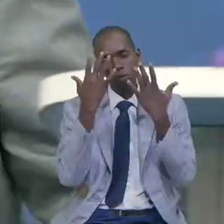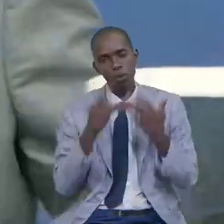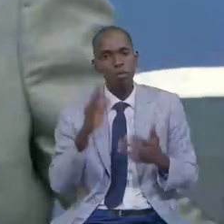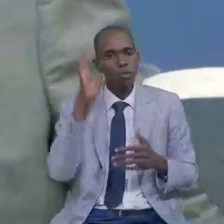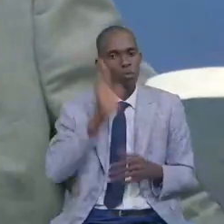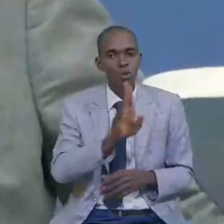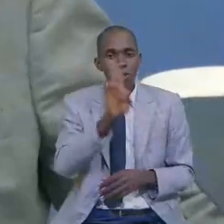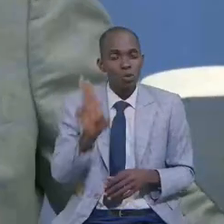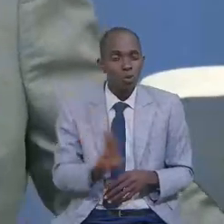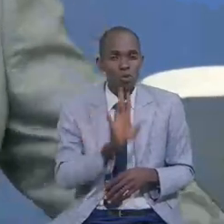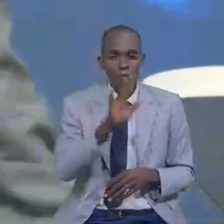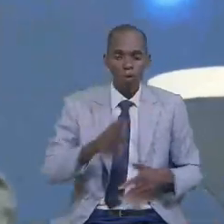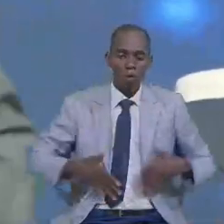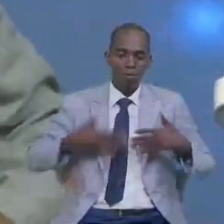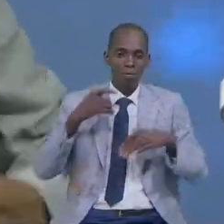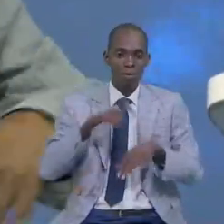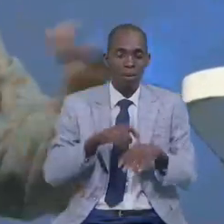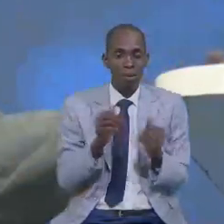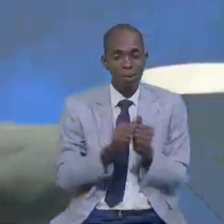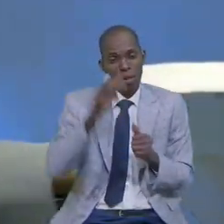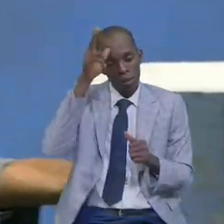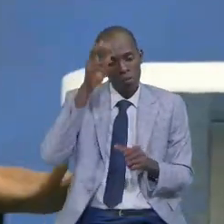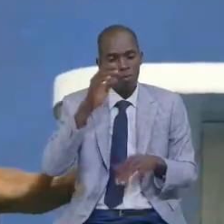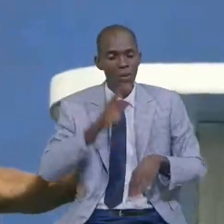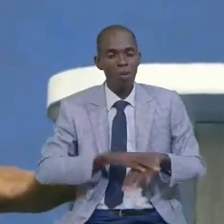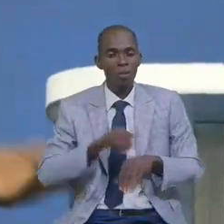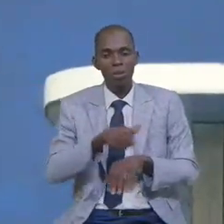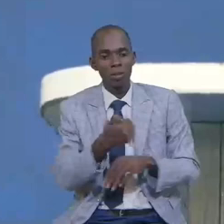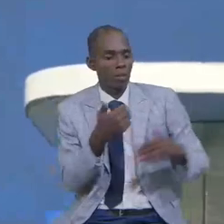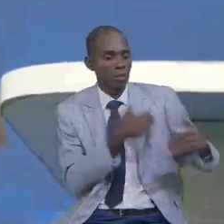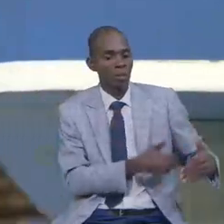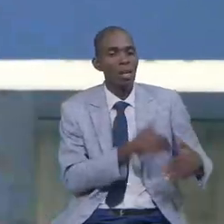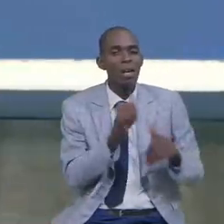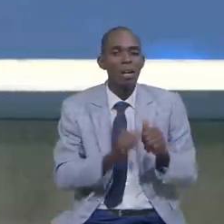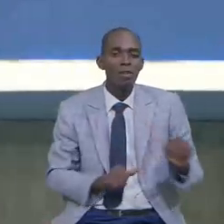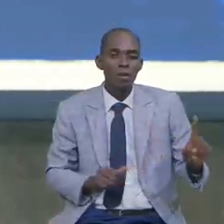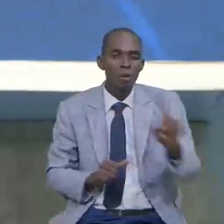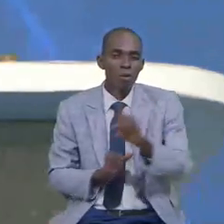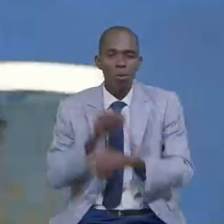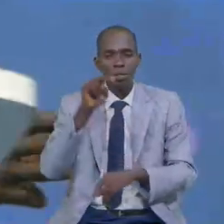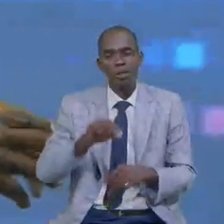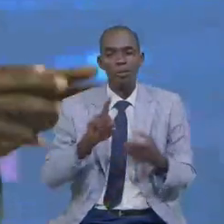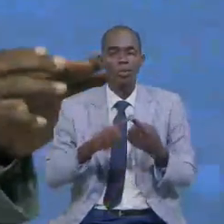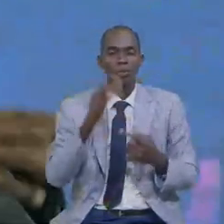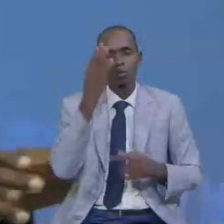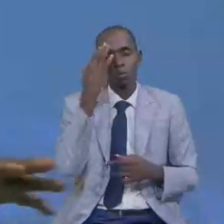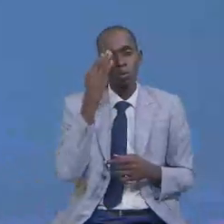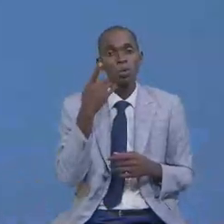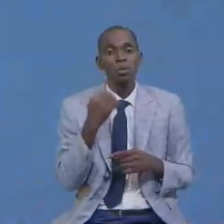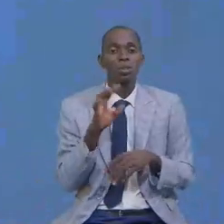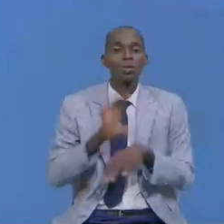l'éternité avec lui de l'autre côté. Donc tout le monde doit savoir. Celui qui va à l'église doit savoir